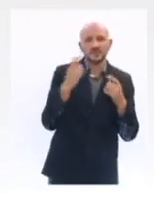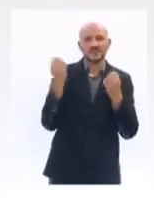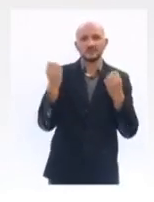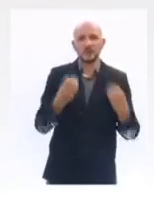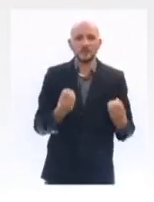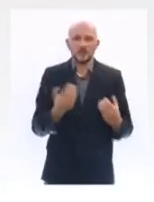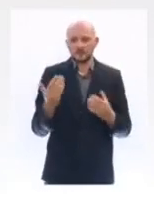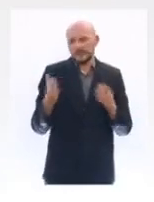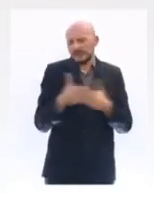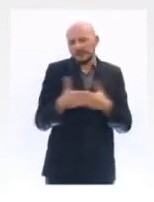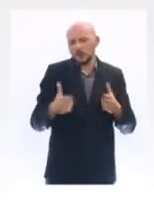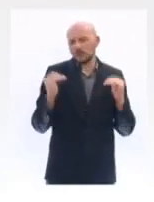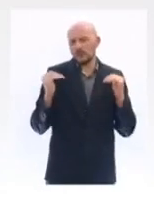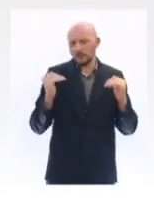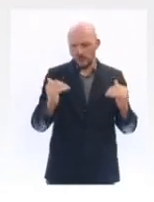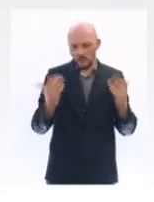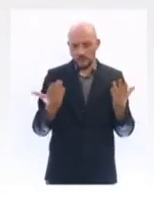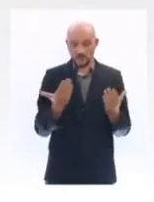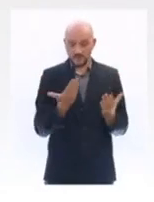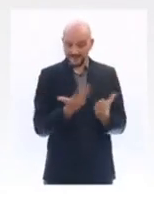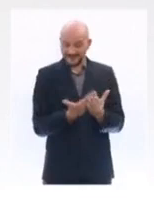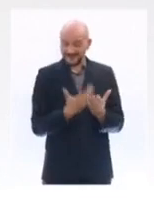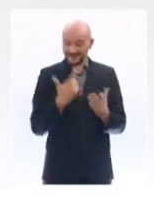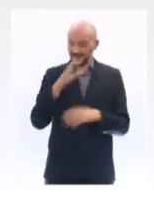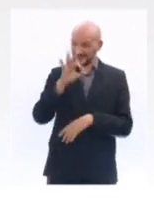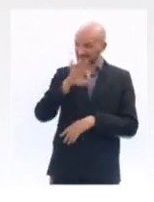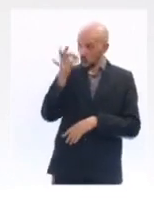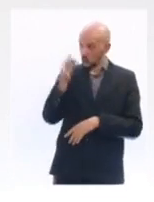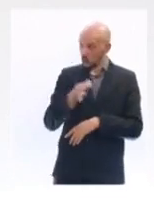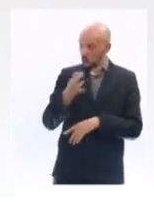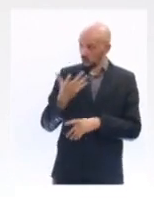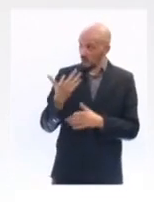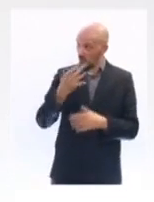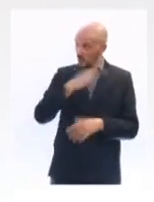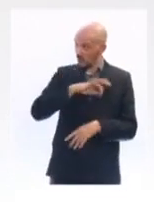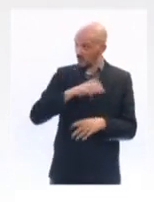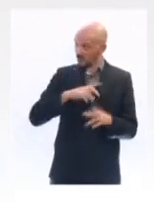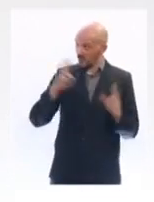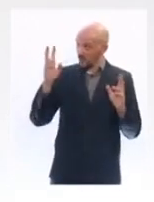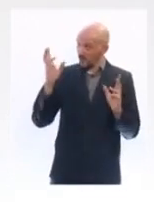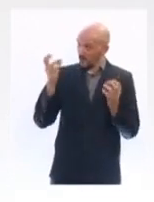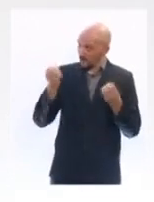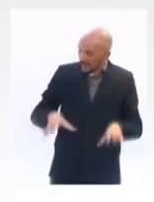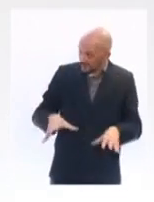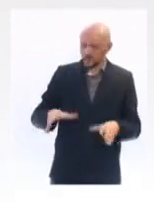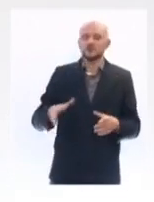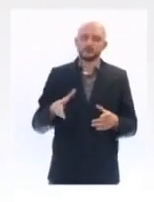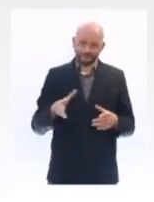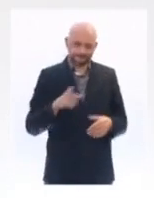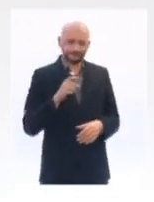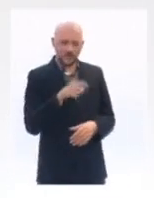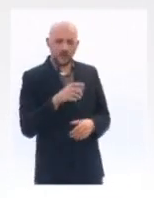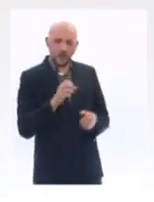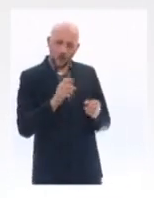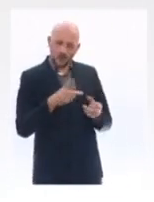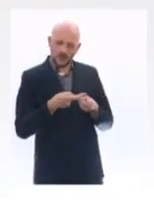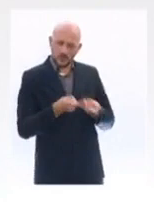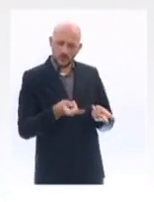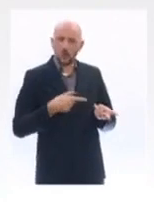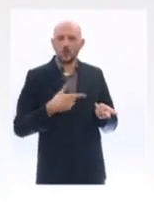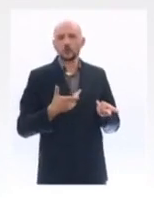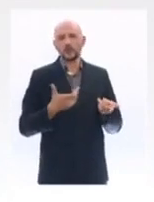démarche administrative à faire. Ceux qui sont fermés bénéficieront évidemment, comme les autres, d'exonération totale. Je